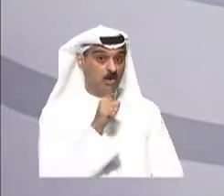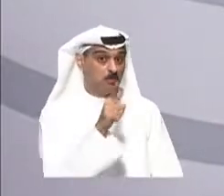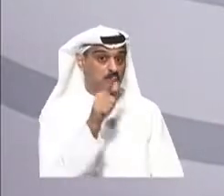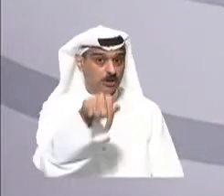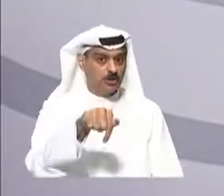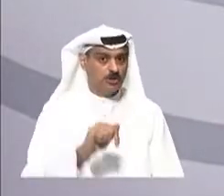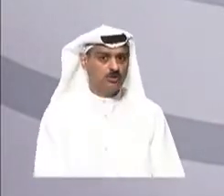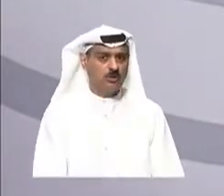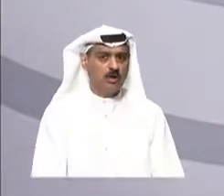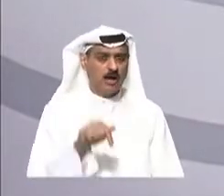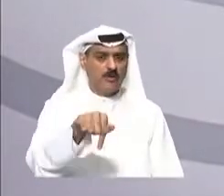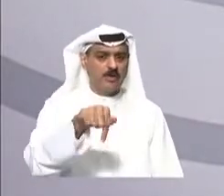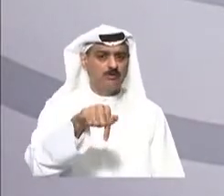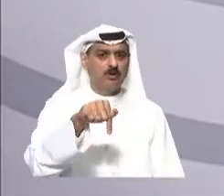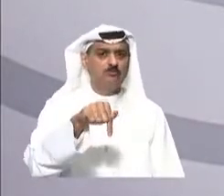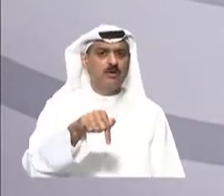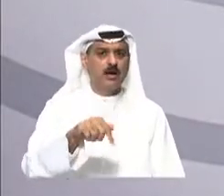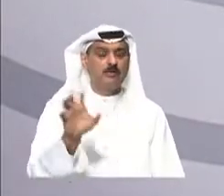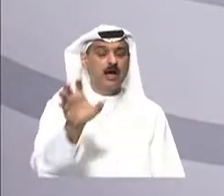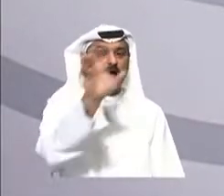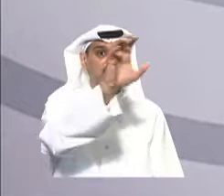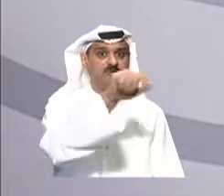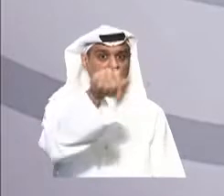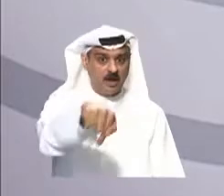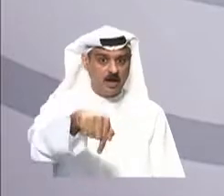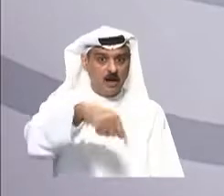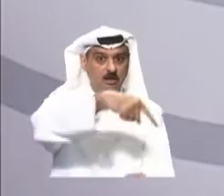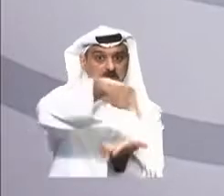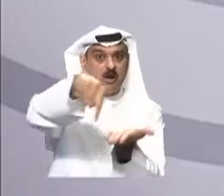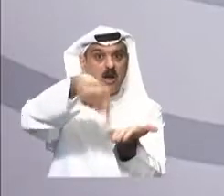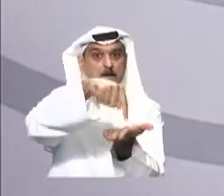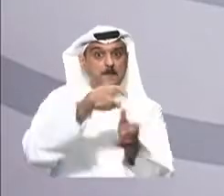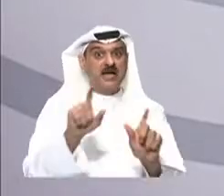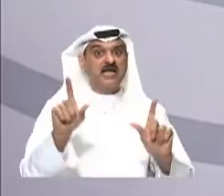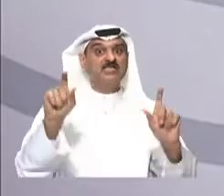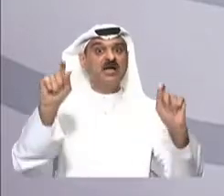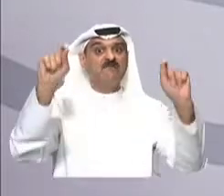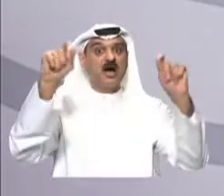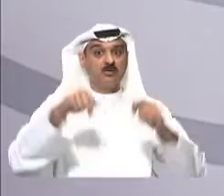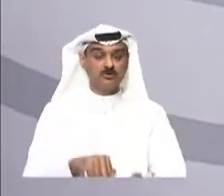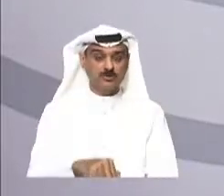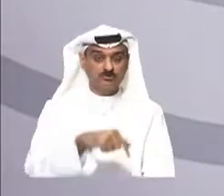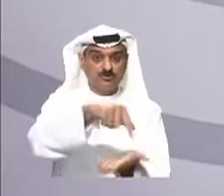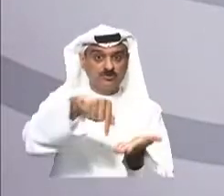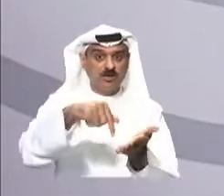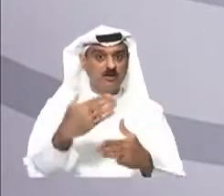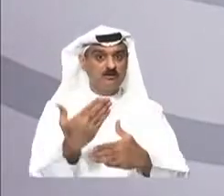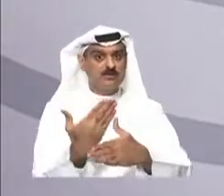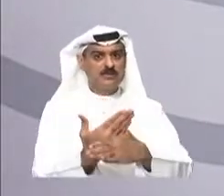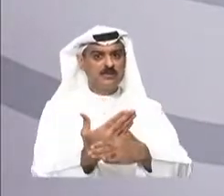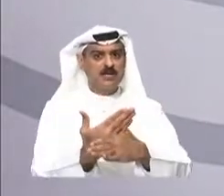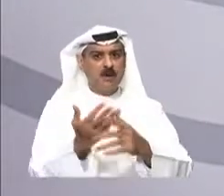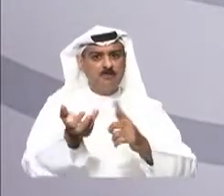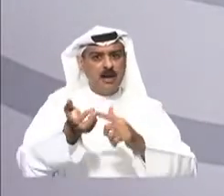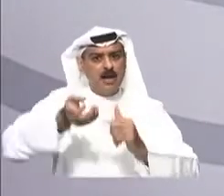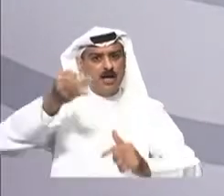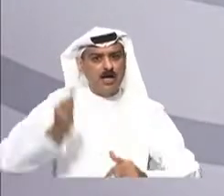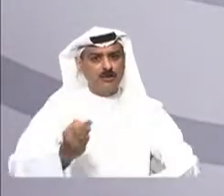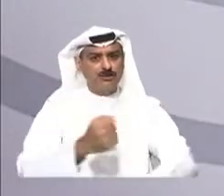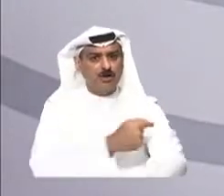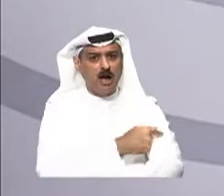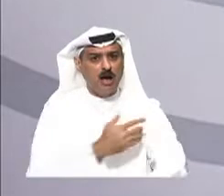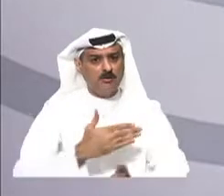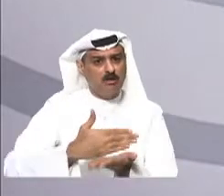المنظمة القارة الأوروبية بأنها أصبحت مركزا للجائحة، وذلك بسبب تخفيف إجراءات مكافحة